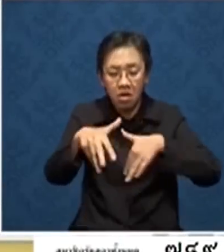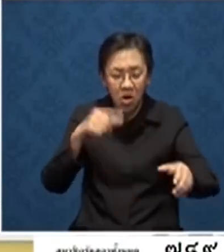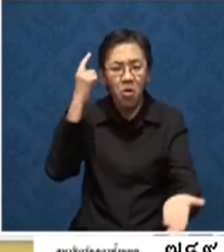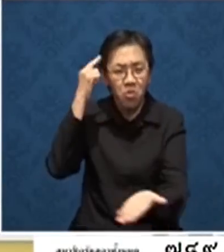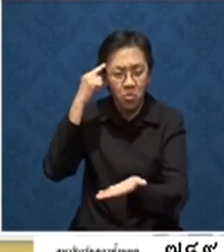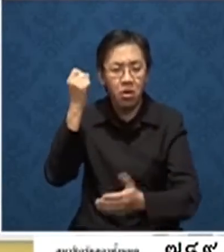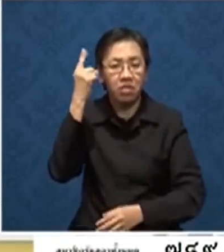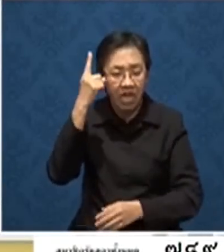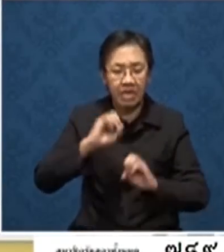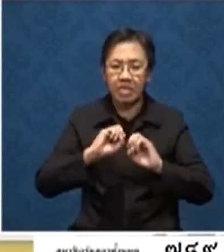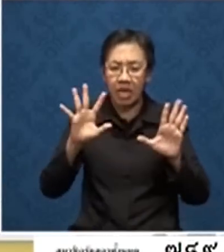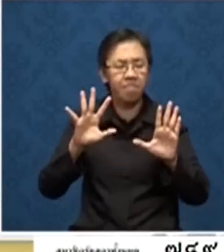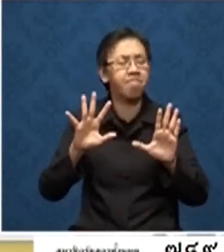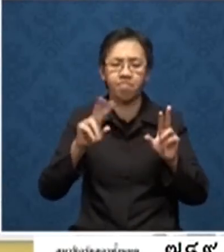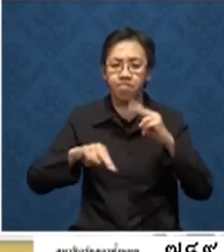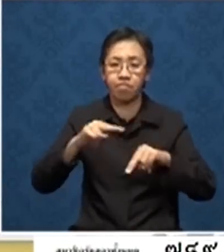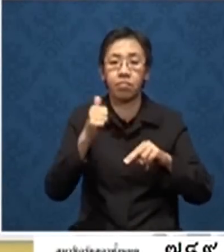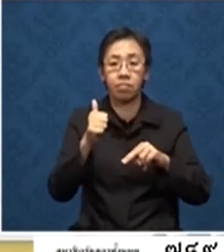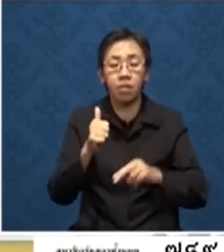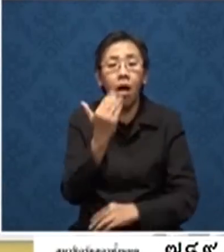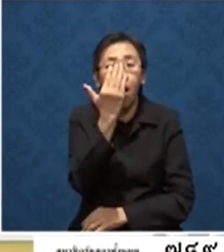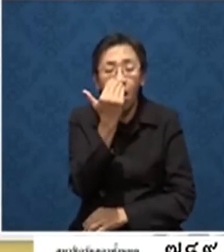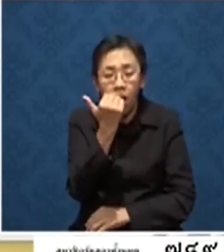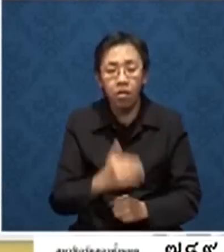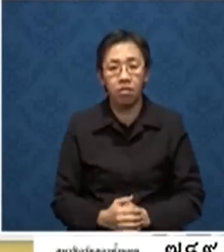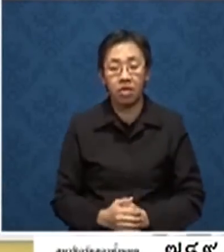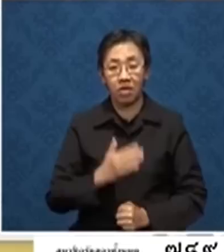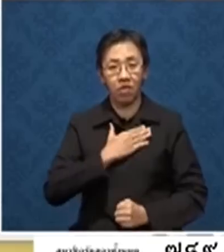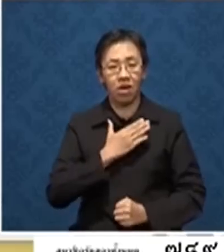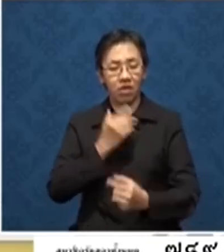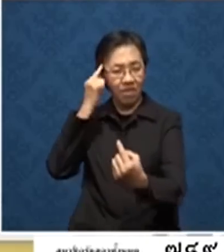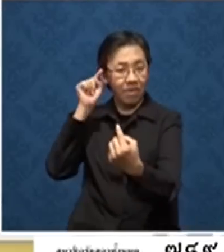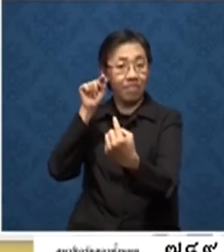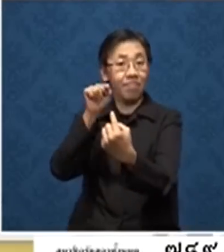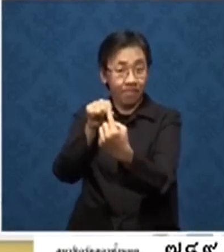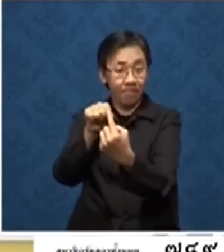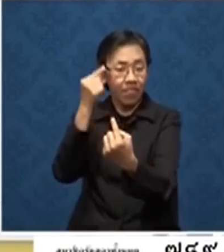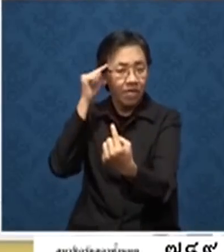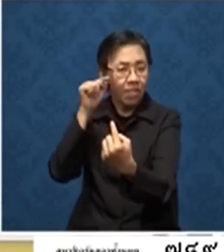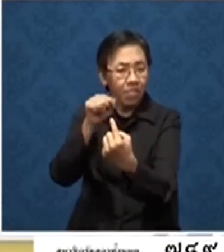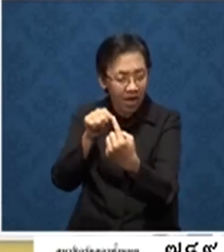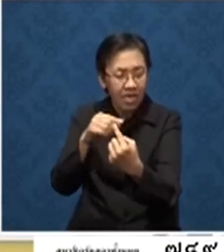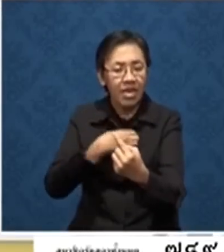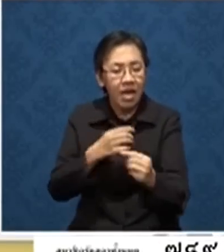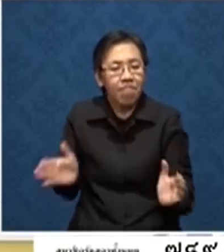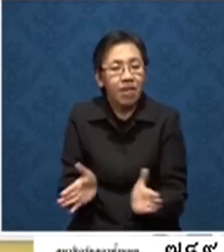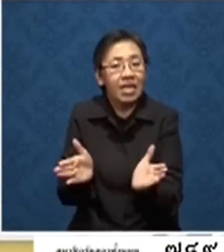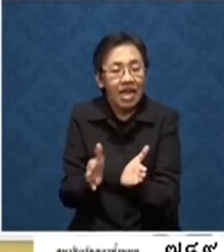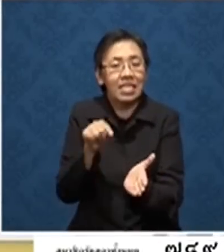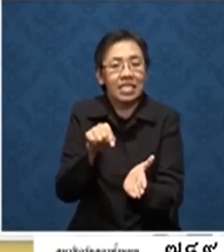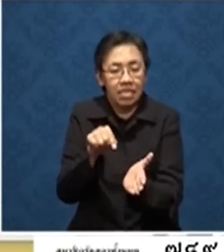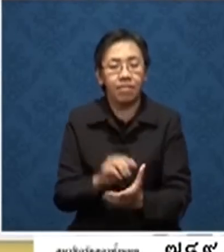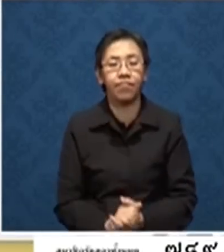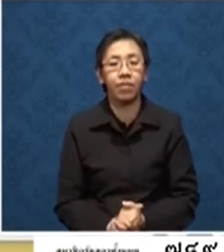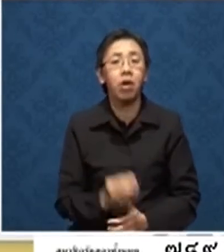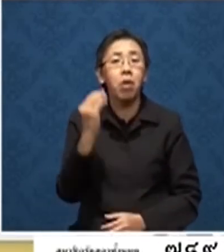ชัดเจนและโปร่งใสว่านี่เป็นหนึ่งในเป้าหมายที่เราต้องการผลักดันนี่คือคำพูด